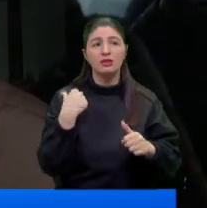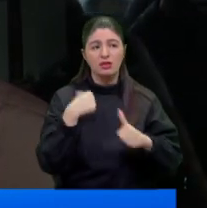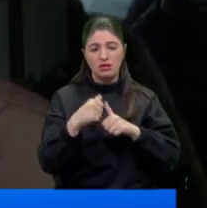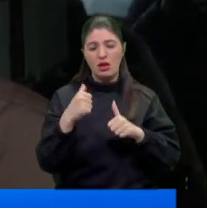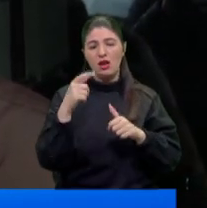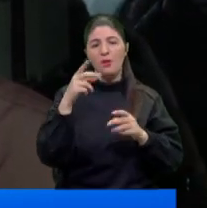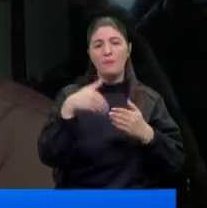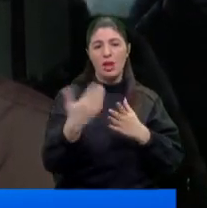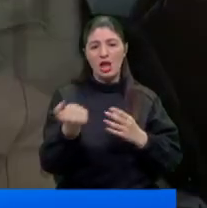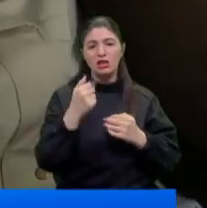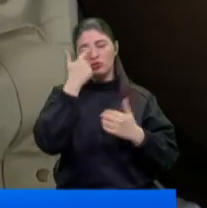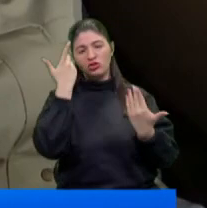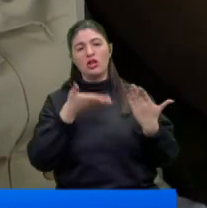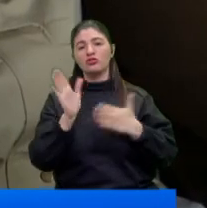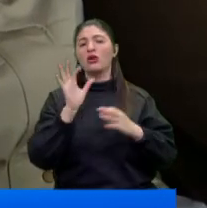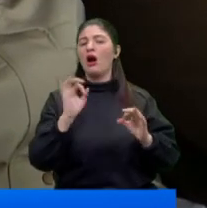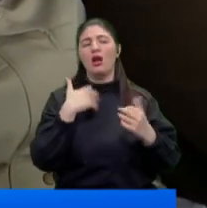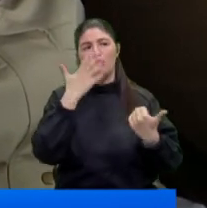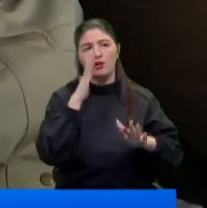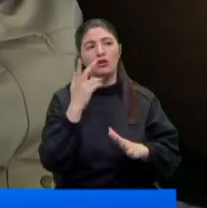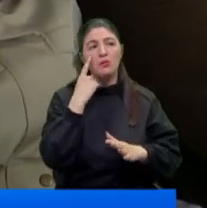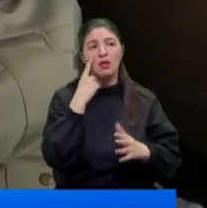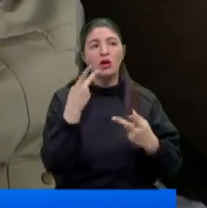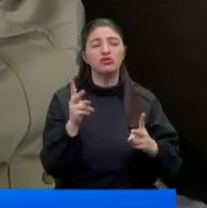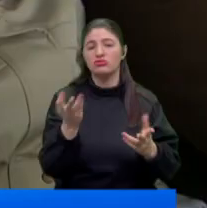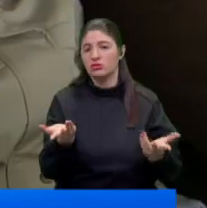ettirdim. İnşallah çıkacağız. Hala bekliyoruz. Bakalım